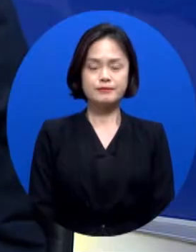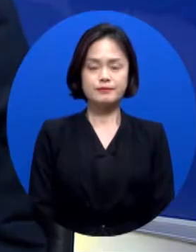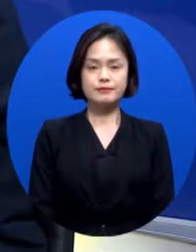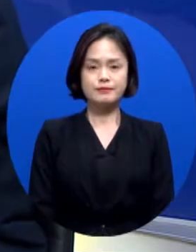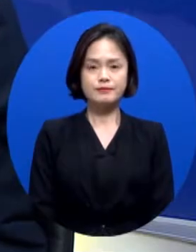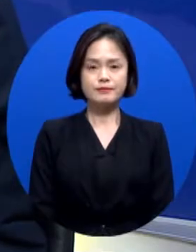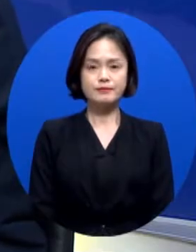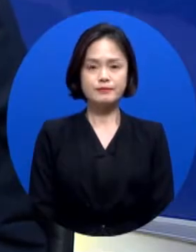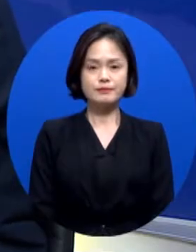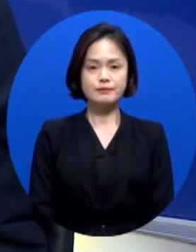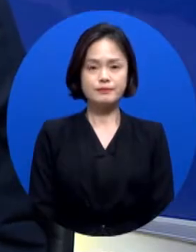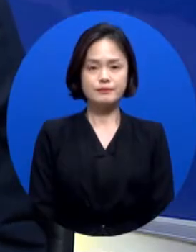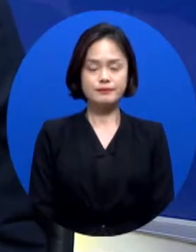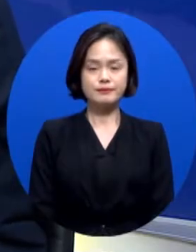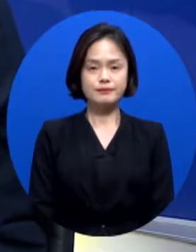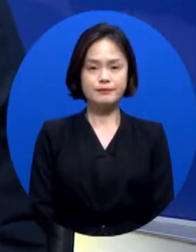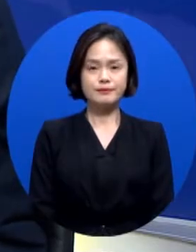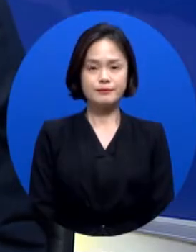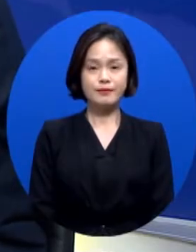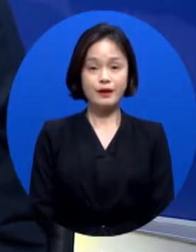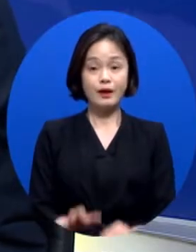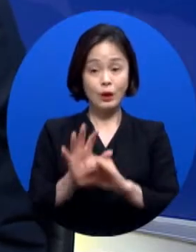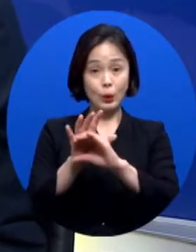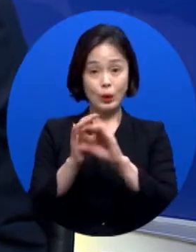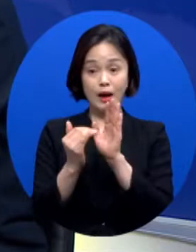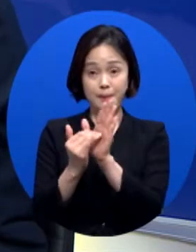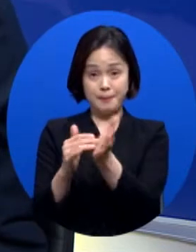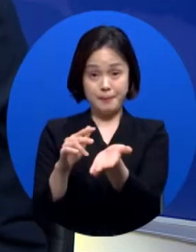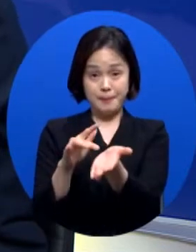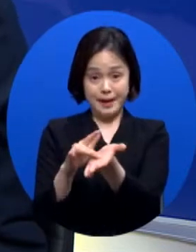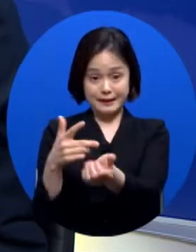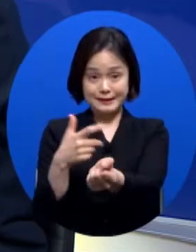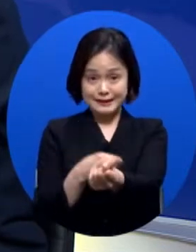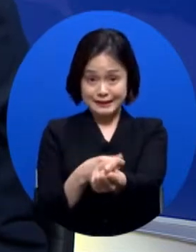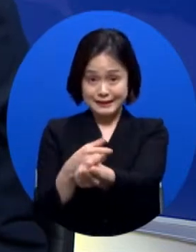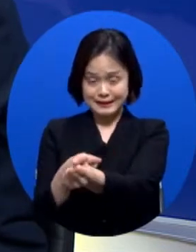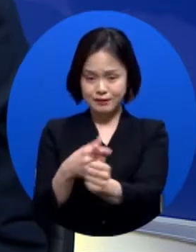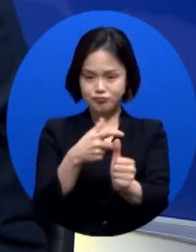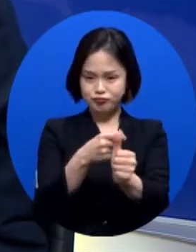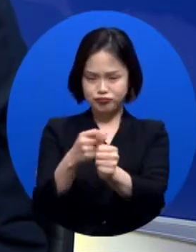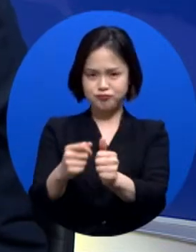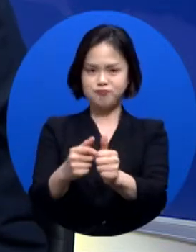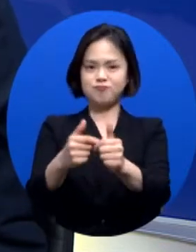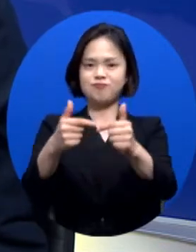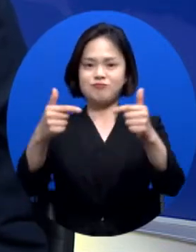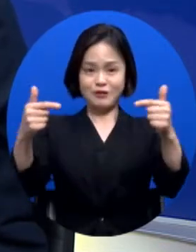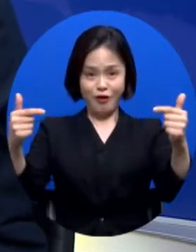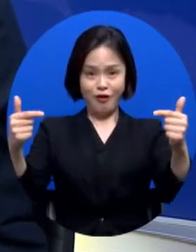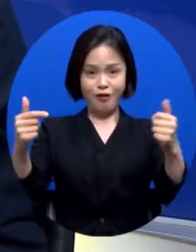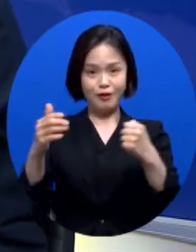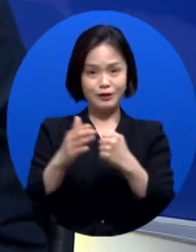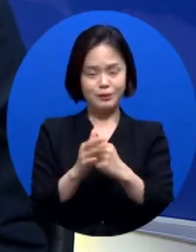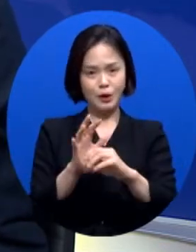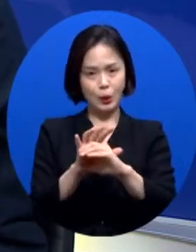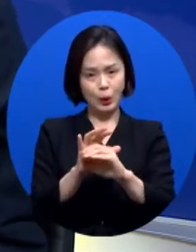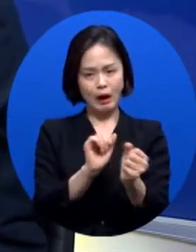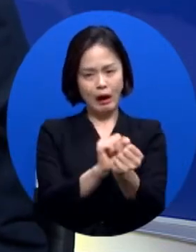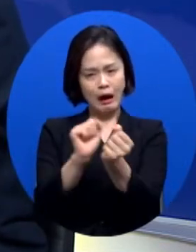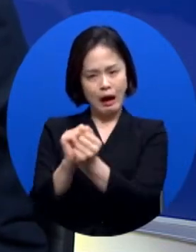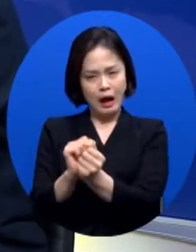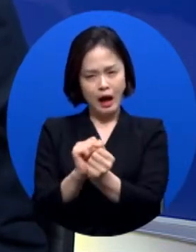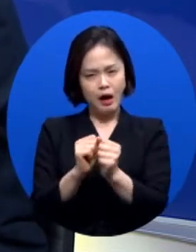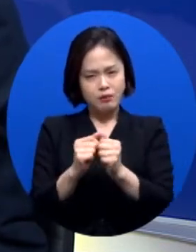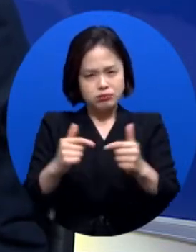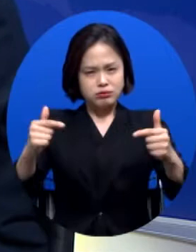개편안을 얘기할 수 있는 이유가 백신 접종이 확대됐기 때문에 예, 그런 이제 분위기 때문에 또 가능하지 않을까 싶습니다.